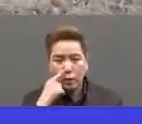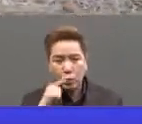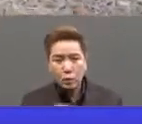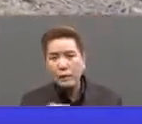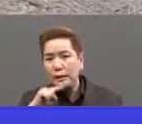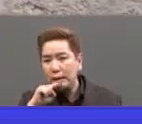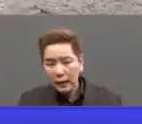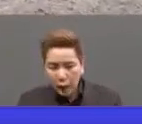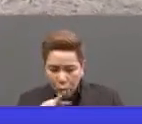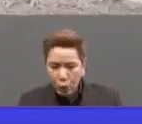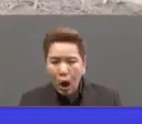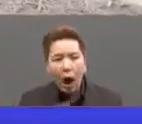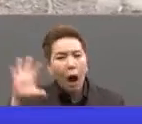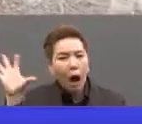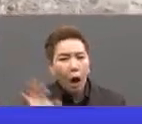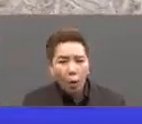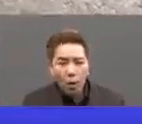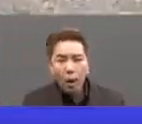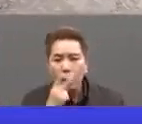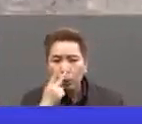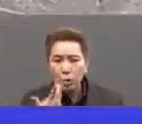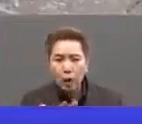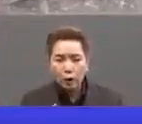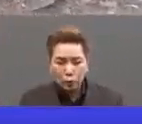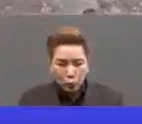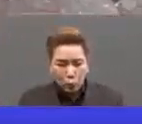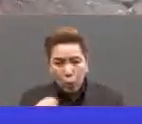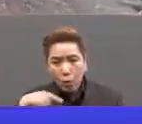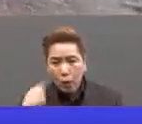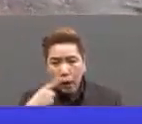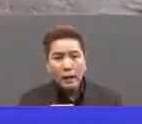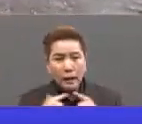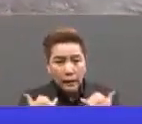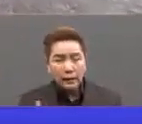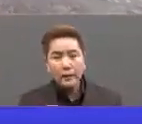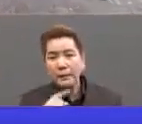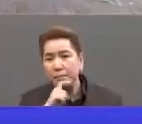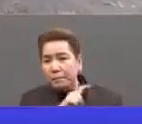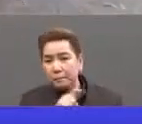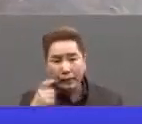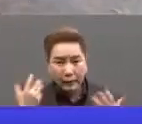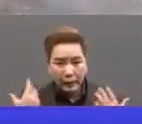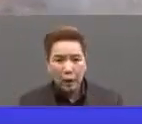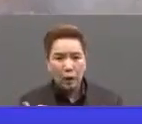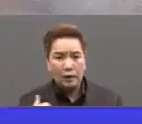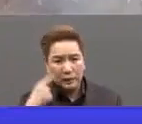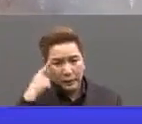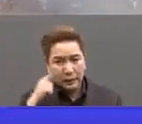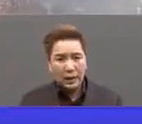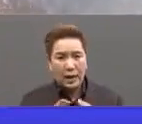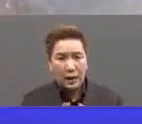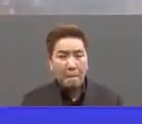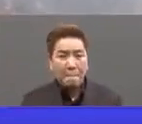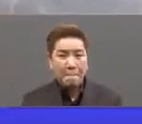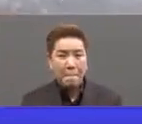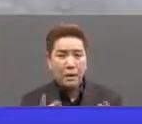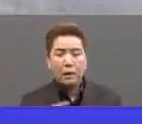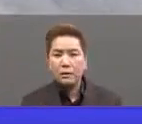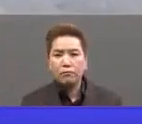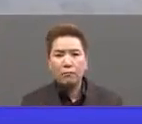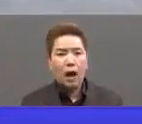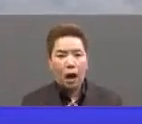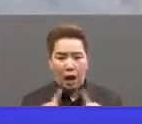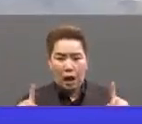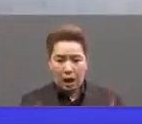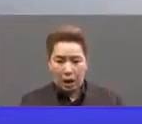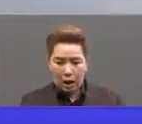กันนะคะแพ็คสิ่งของเพื่อช่วยเหลือผู้ประสบภัยจากเหตุโกดังเก็บดอกไม้เพลิงระเบิดนะคะหลังจากที่ได้มีพี่น้องประชา